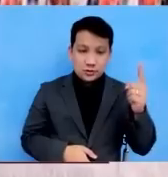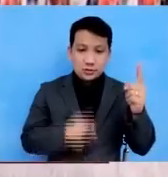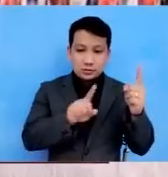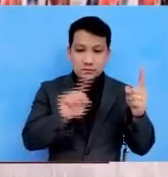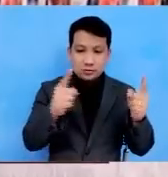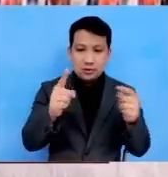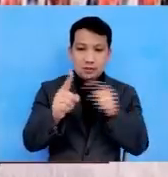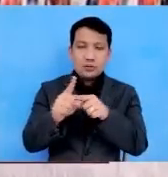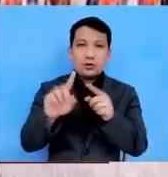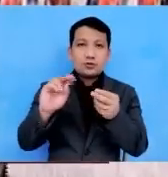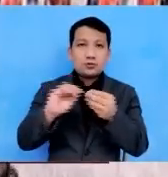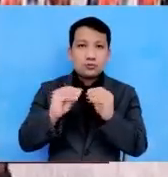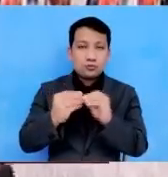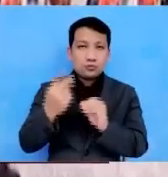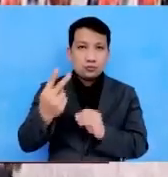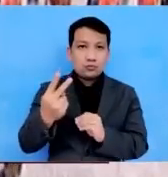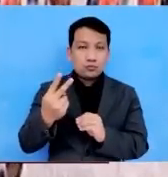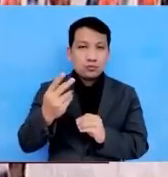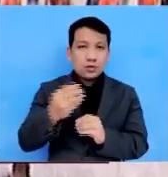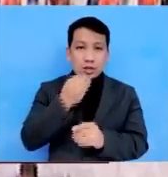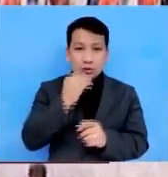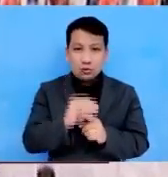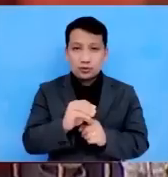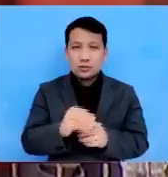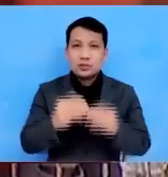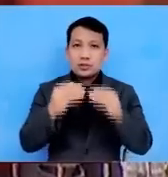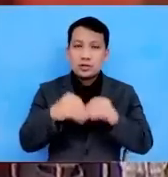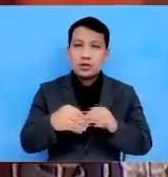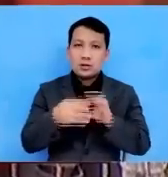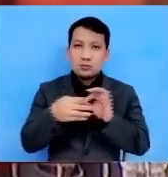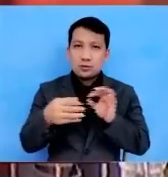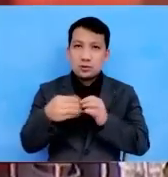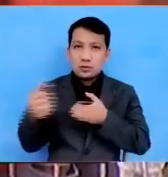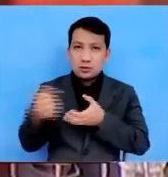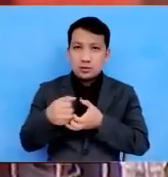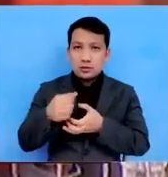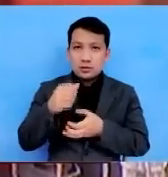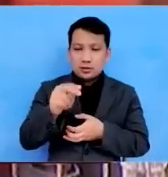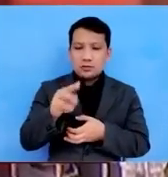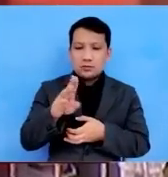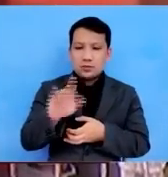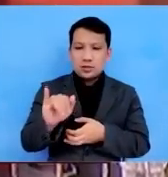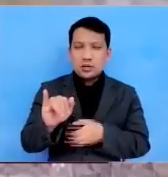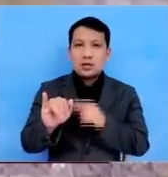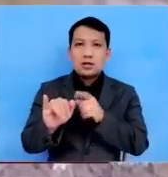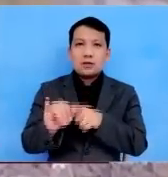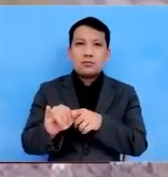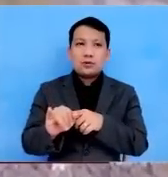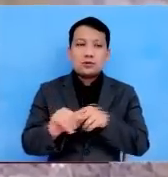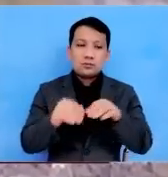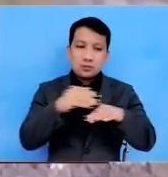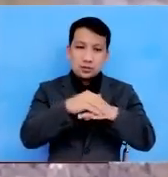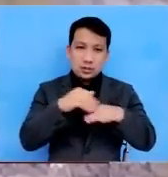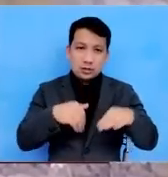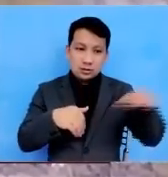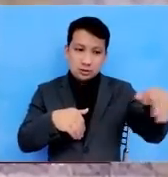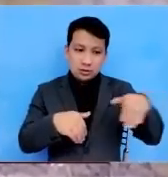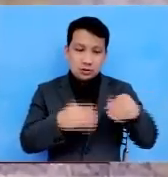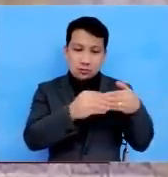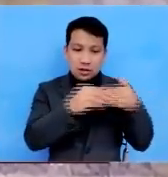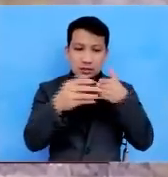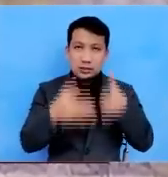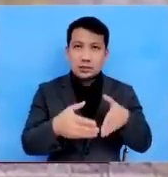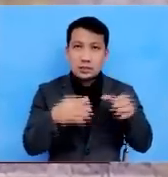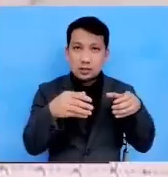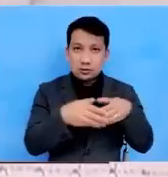Sa magkakahiwalay na salaysay ng mga inmate na hawak ng NBI, sinabi nilang ipinatawag ang mga gang leaders para pag-usapan ng